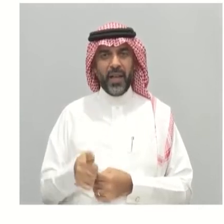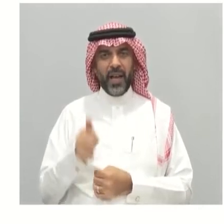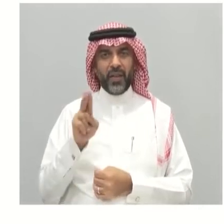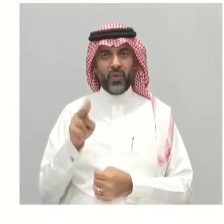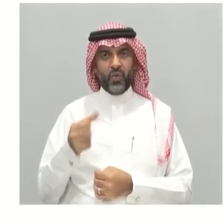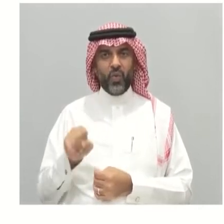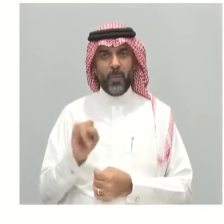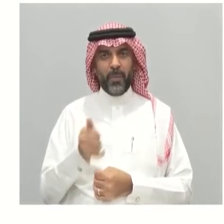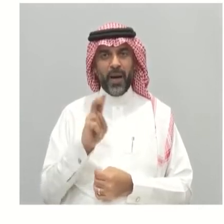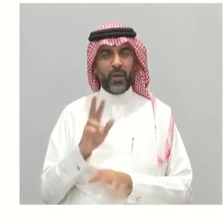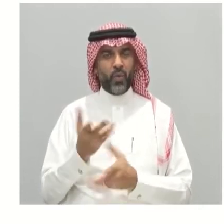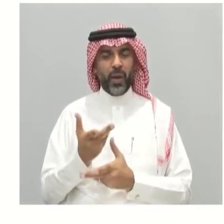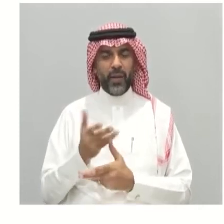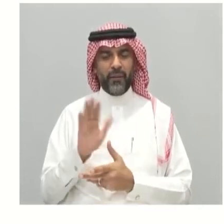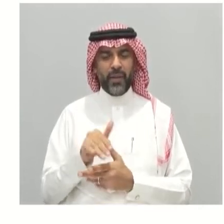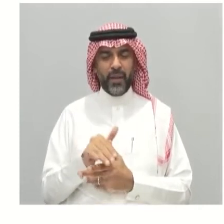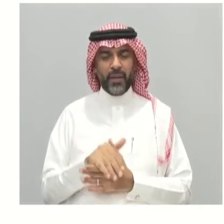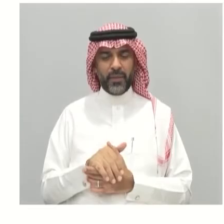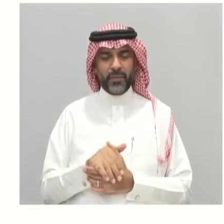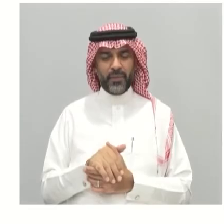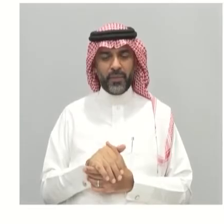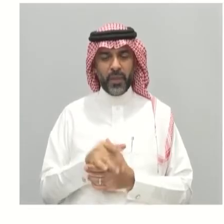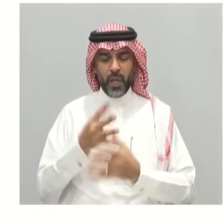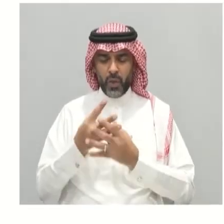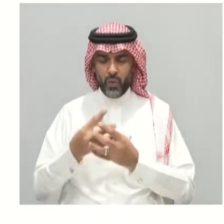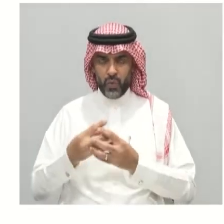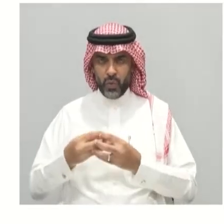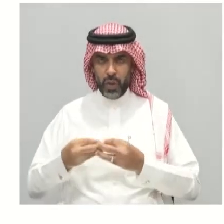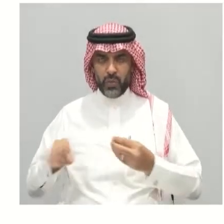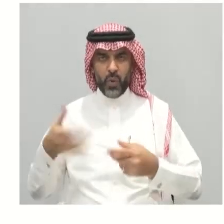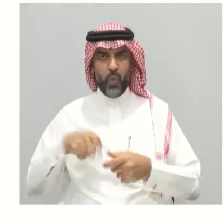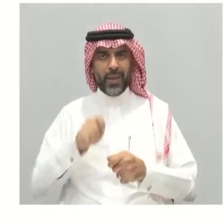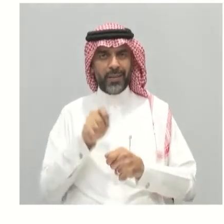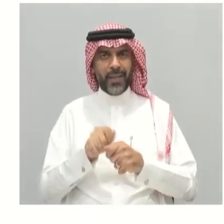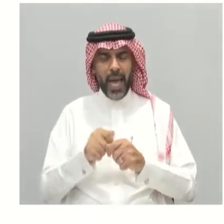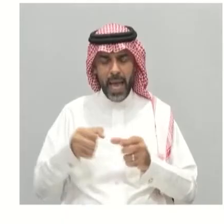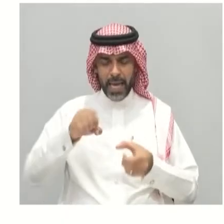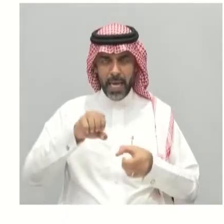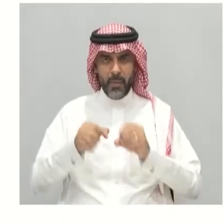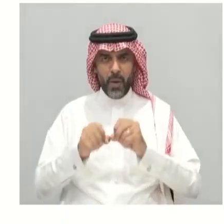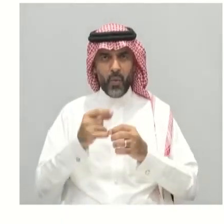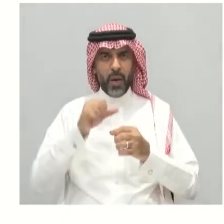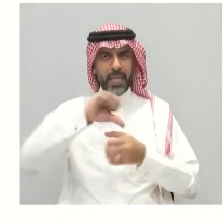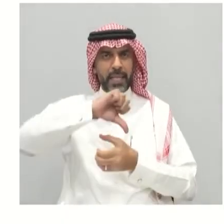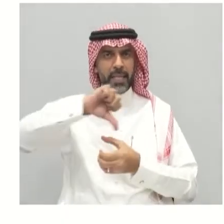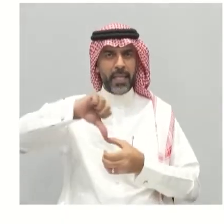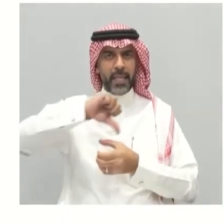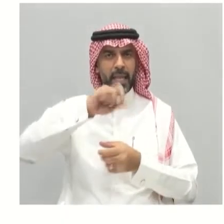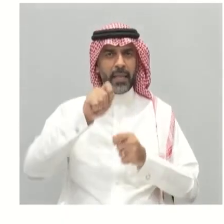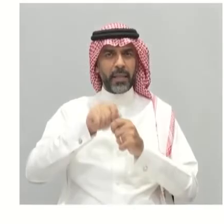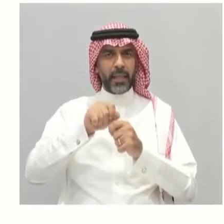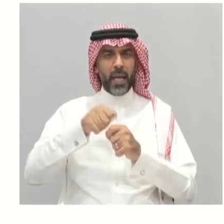تستخدم الدياتومات في عمليه الترشيح والتصفيه وصناعه الكيماويات والزيوت الصناعيه